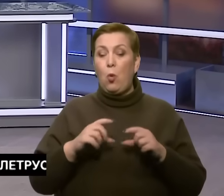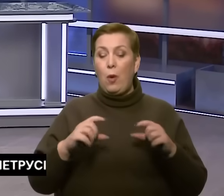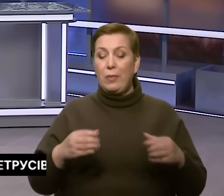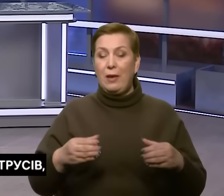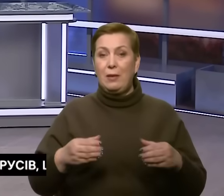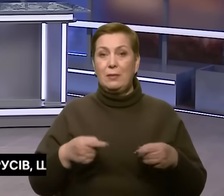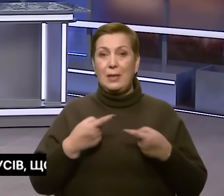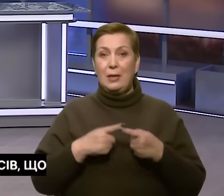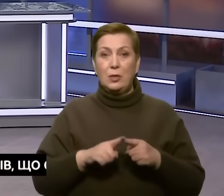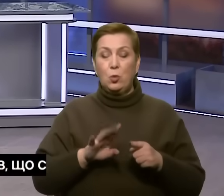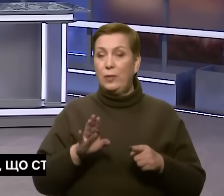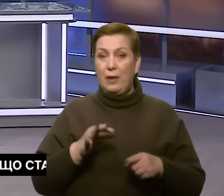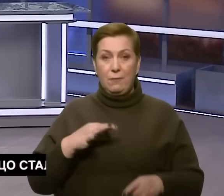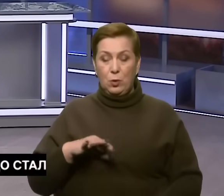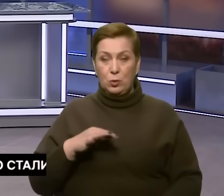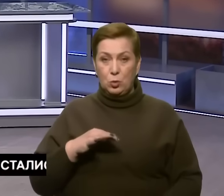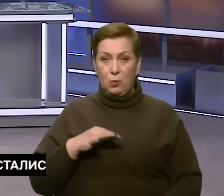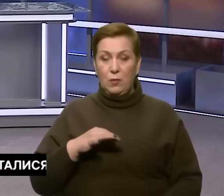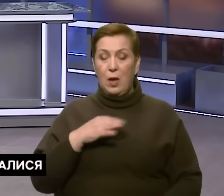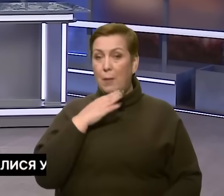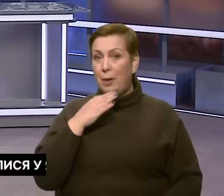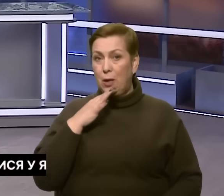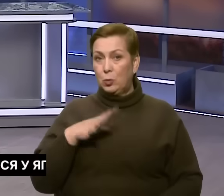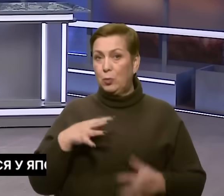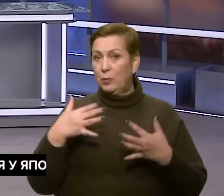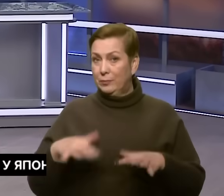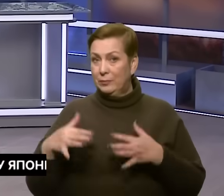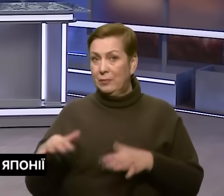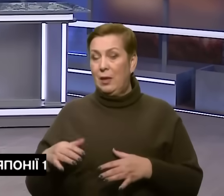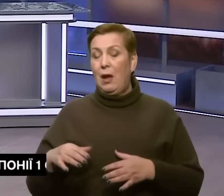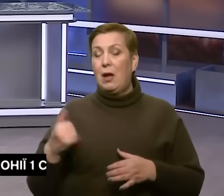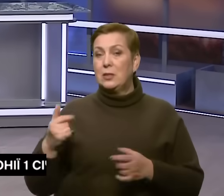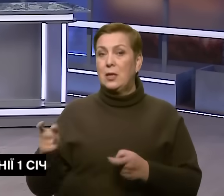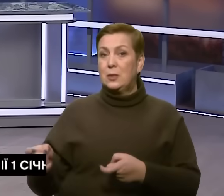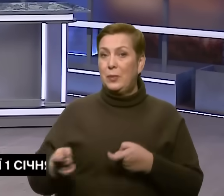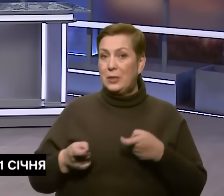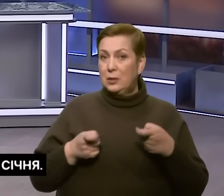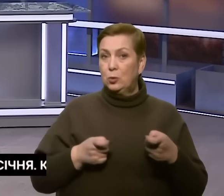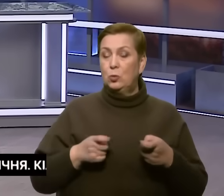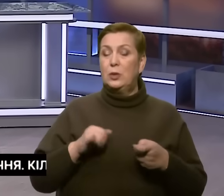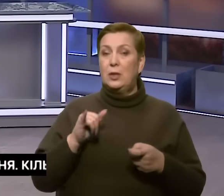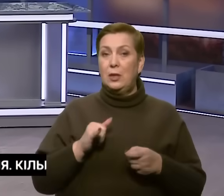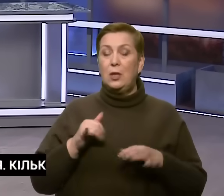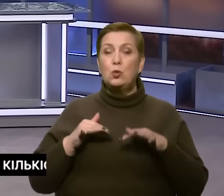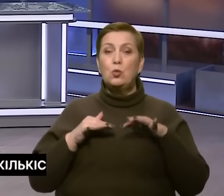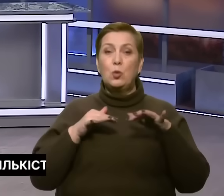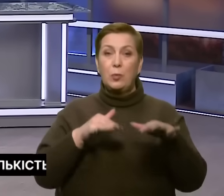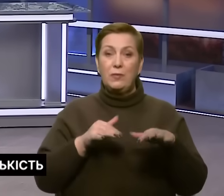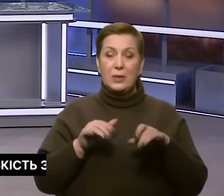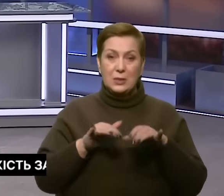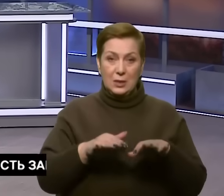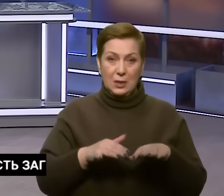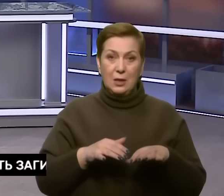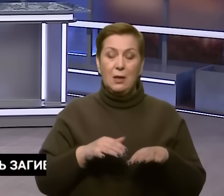що підтягнули певний резерв, і тому штурмові дії зараз вже відбуваються із підтримкою бронетехнікою з